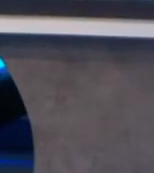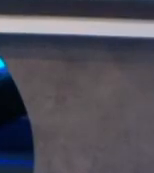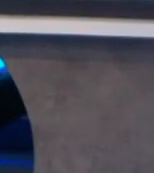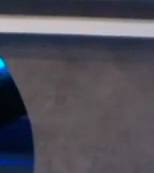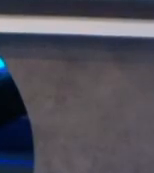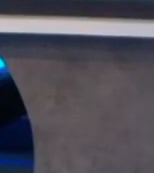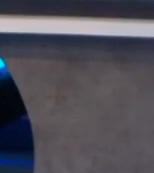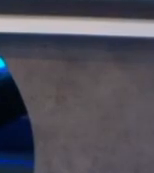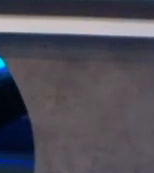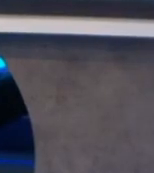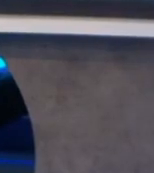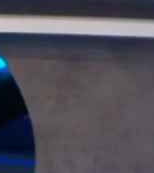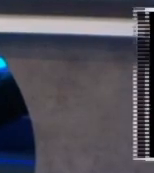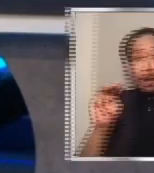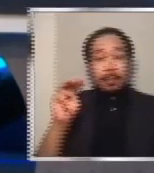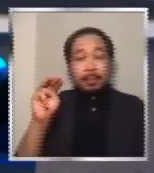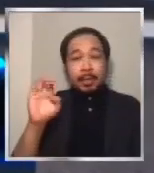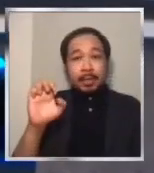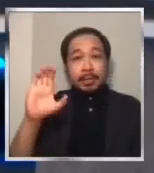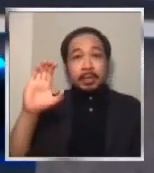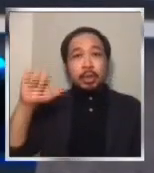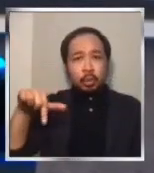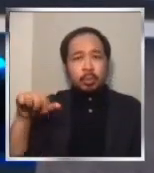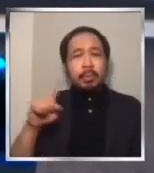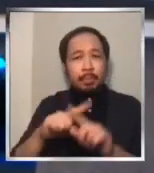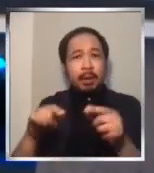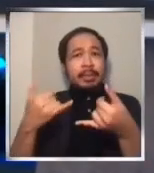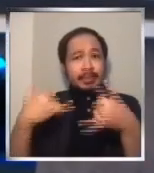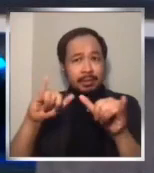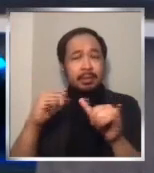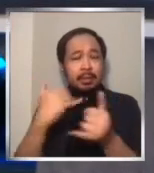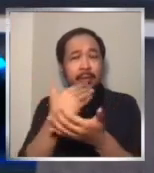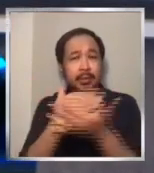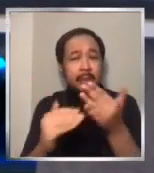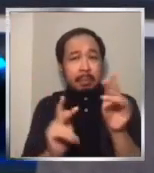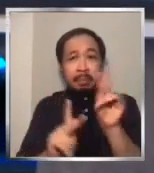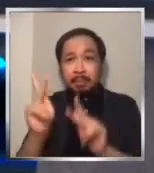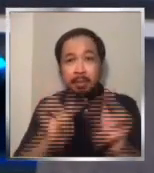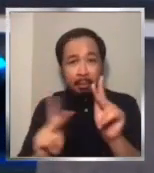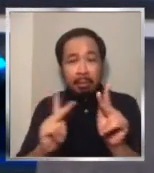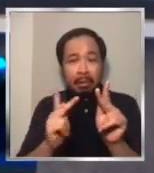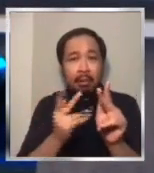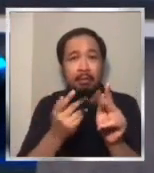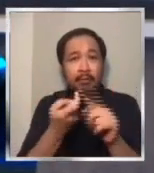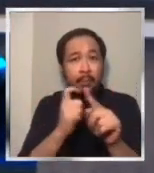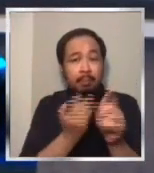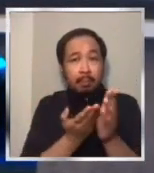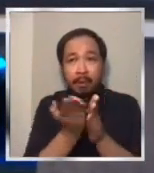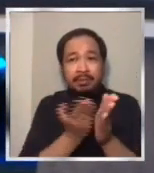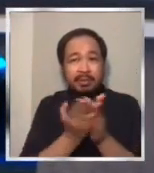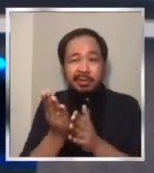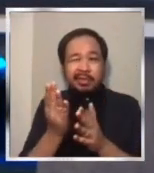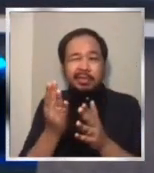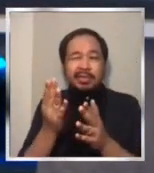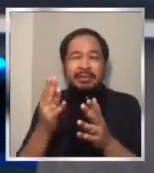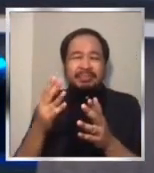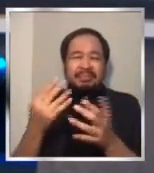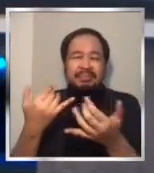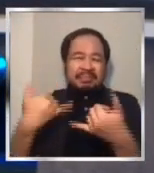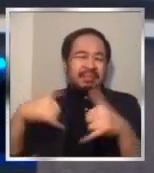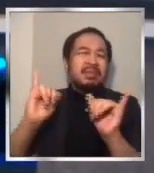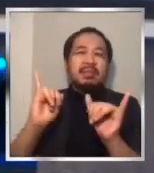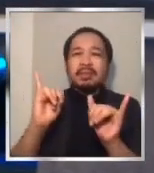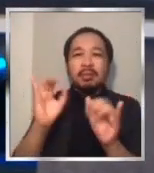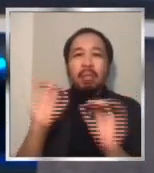MECQ na po, pero iniinda pa rin ng ilang taga-Pasig ang kawalan ng ayuda mula po sa pamahalaan. Pero pagtitiyak ng Pasig